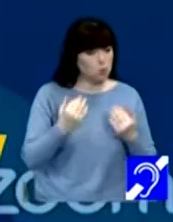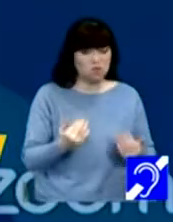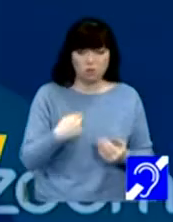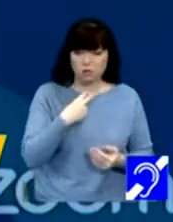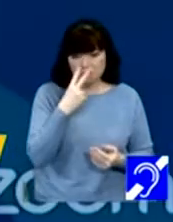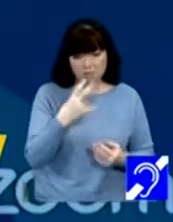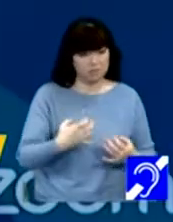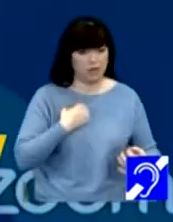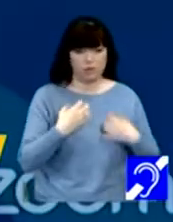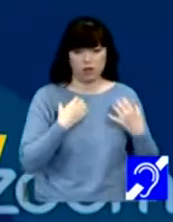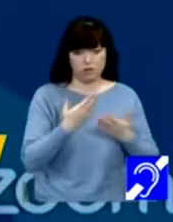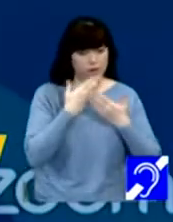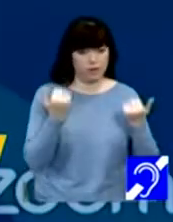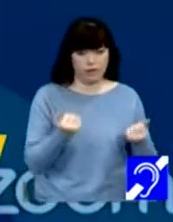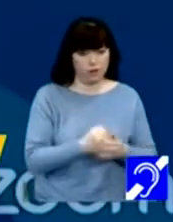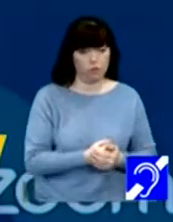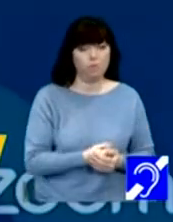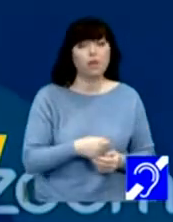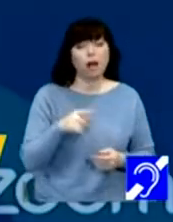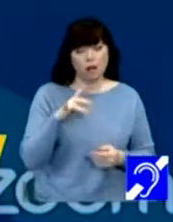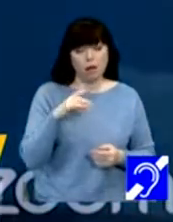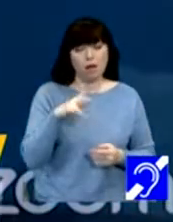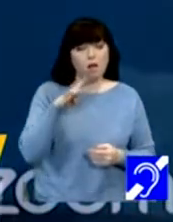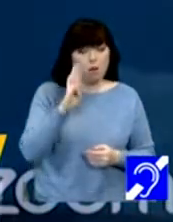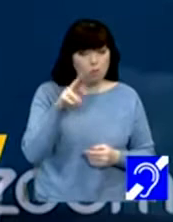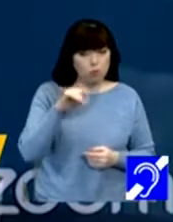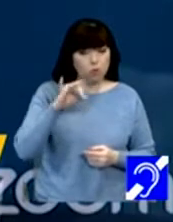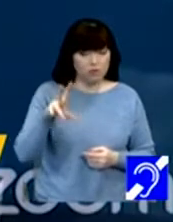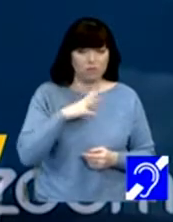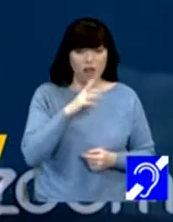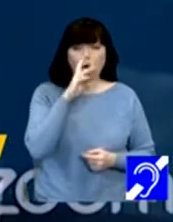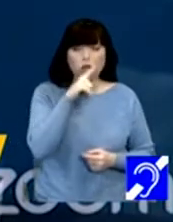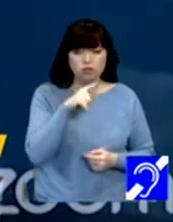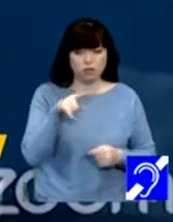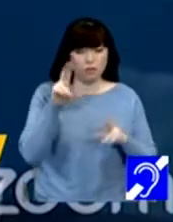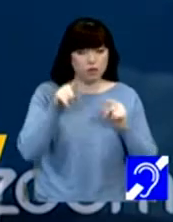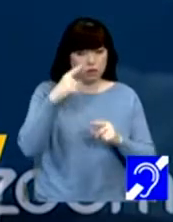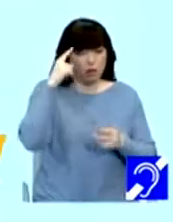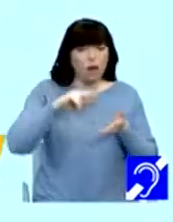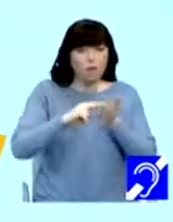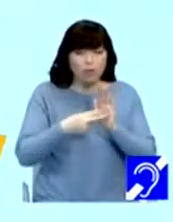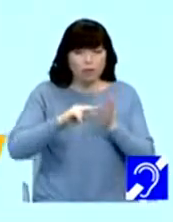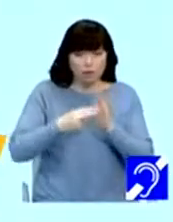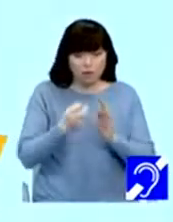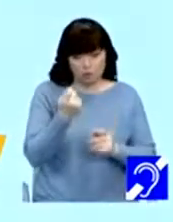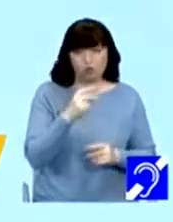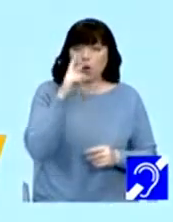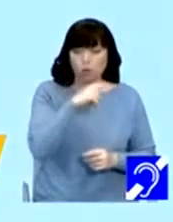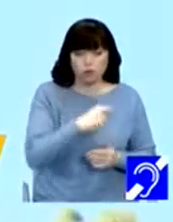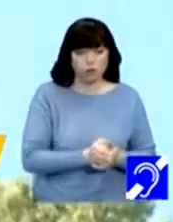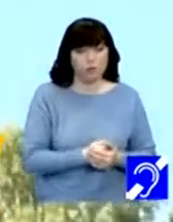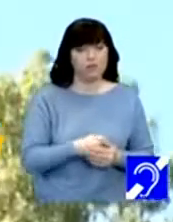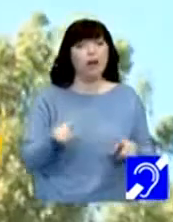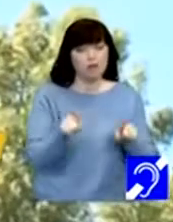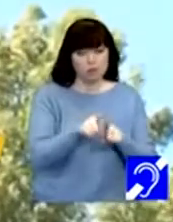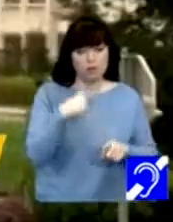avem indicii. Potrivit lui Mircea Joană, Vladimir Putin a făcut o greșeală de calcul strategic masivă. Secretarul general adjunct